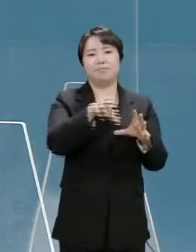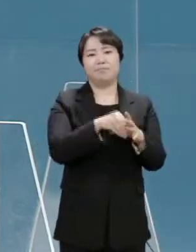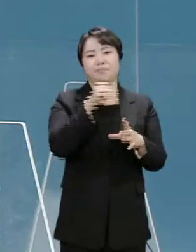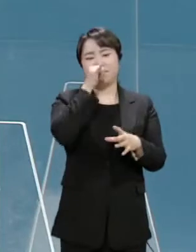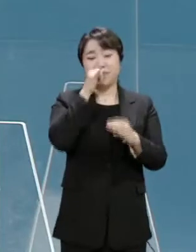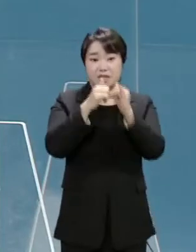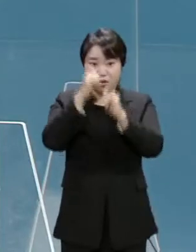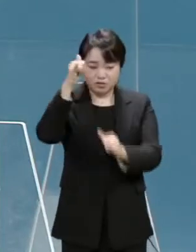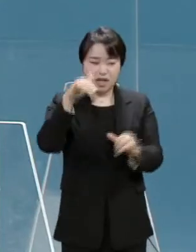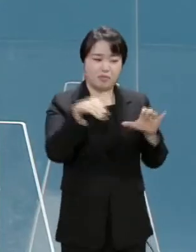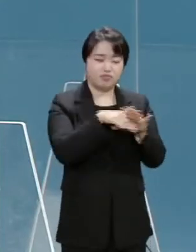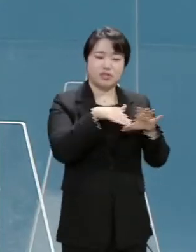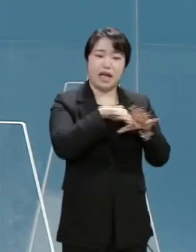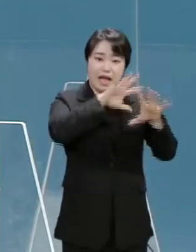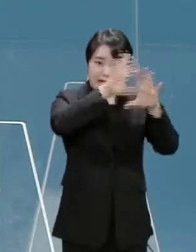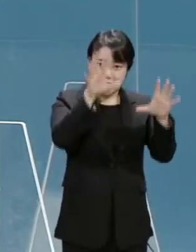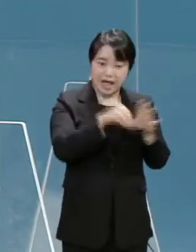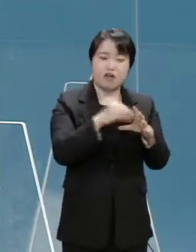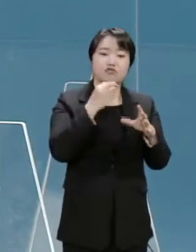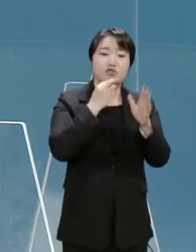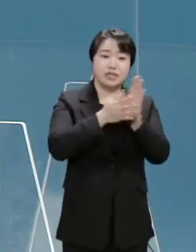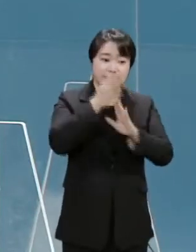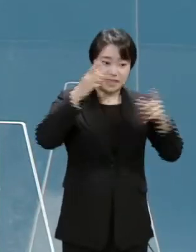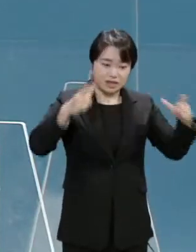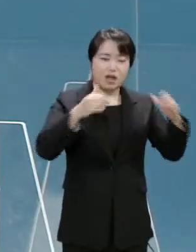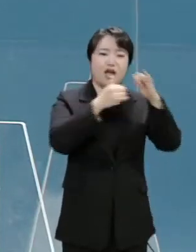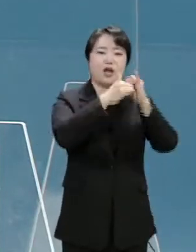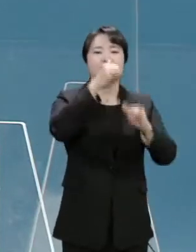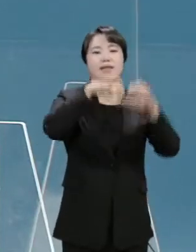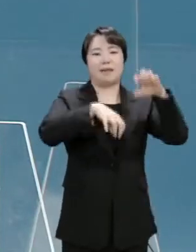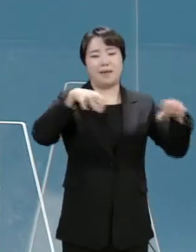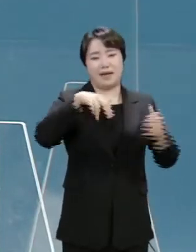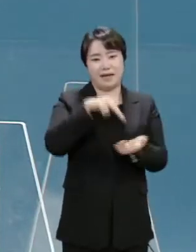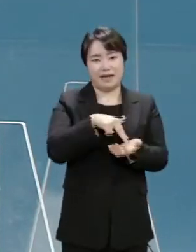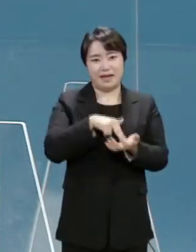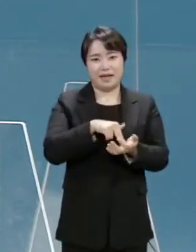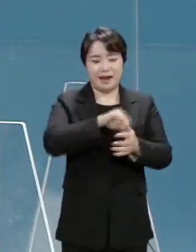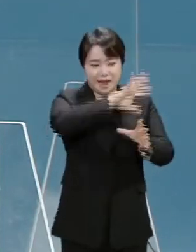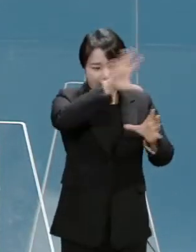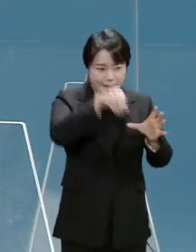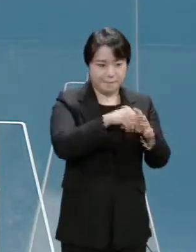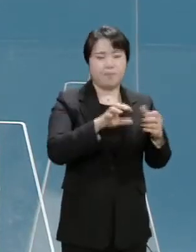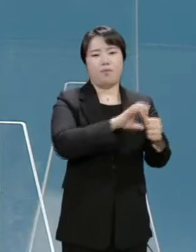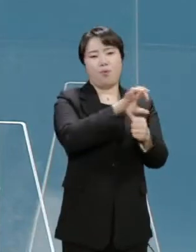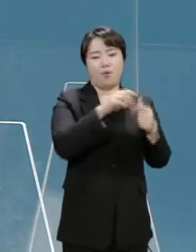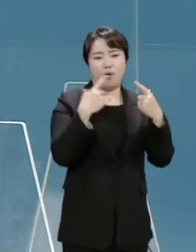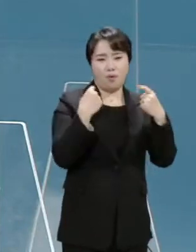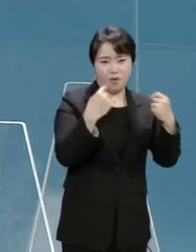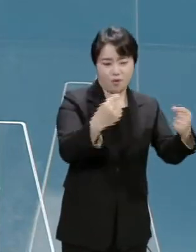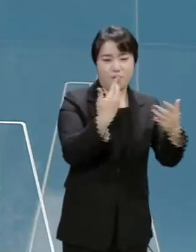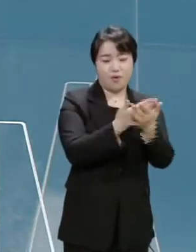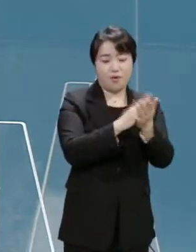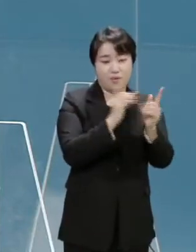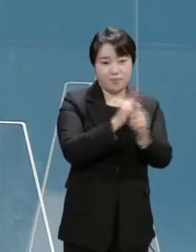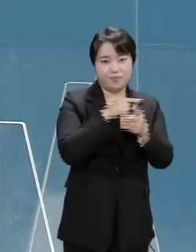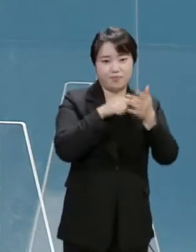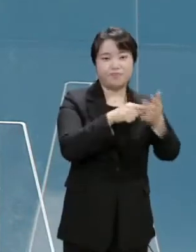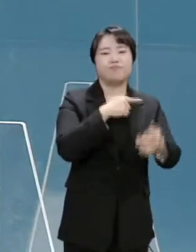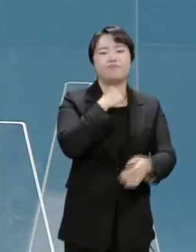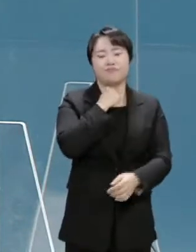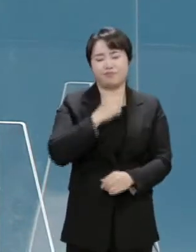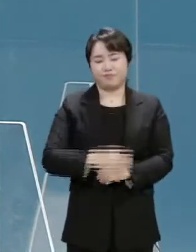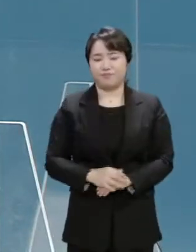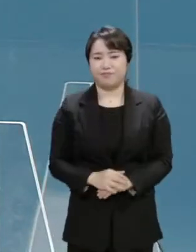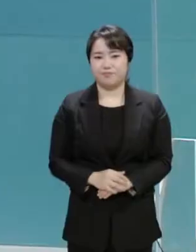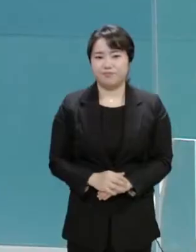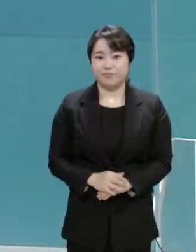역사와 문화도 함께 가지고 있는 서울의 역사 마을입니다. 그래서 네. 이런 것들이 함께 보존되는 재생이 지역에 네. 꼭 필요하다고 생각합니다.